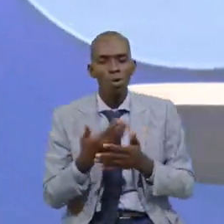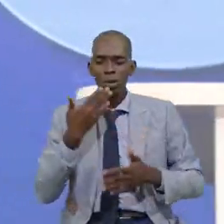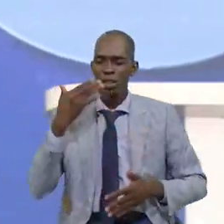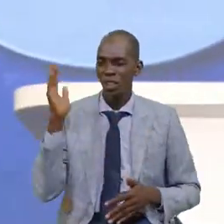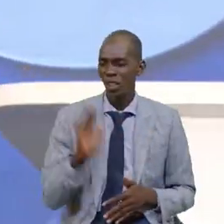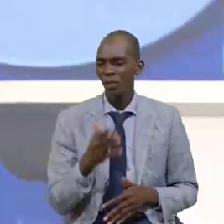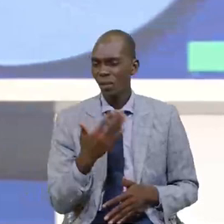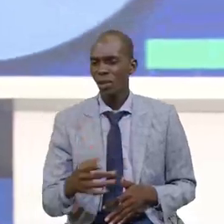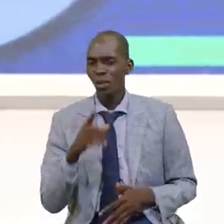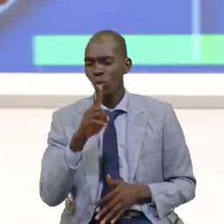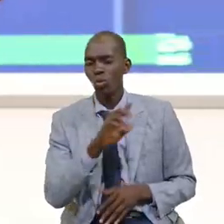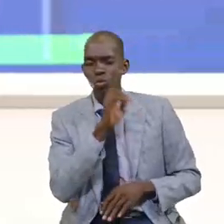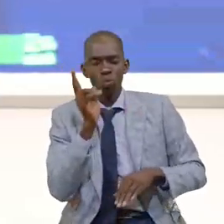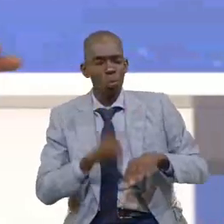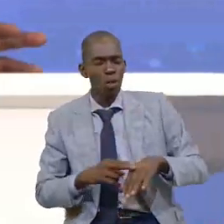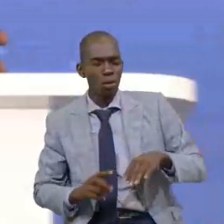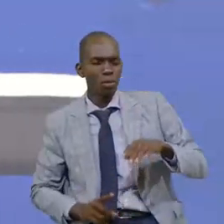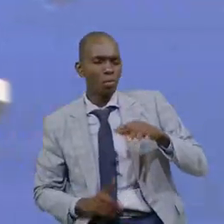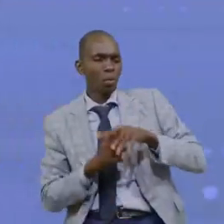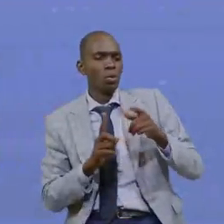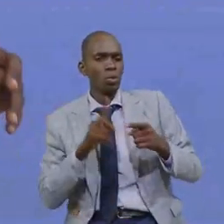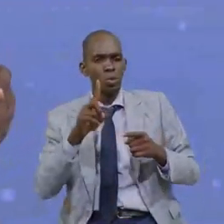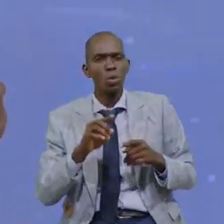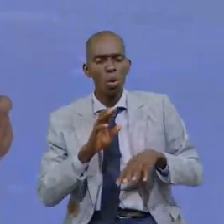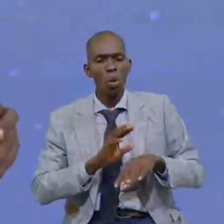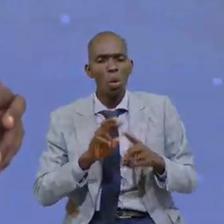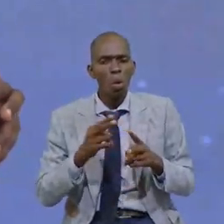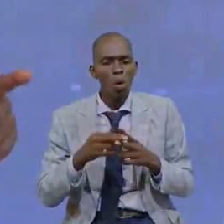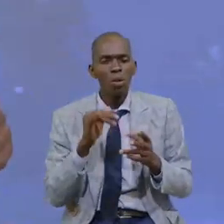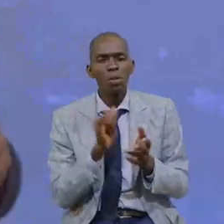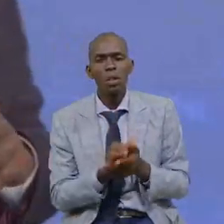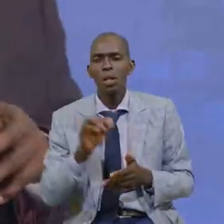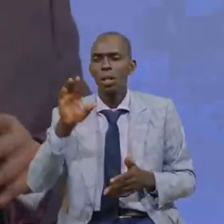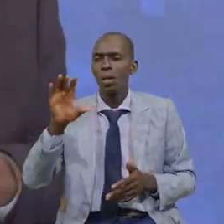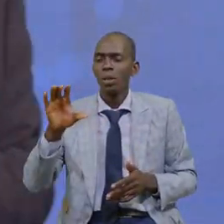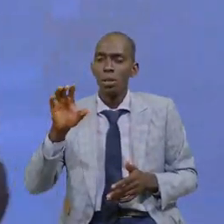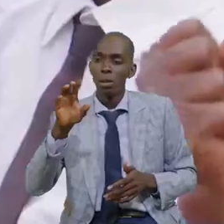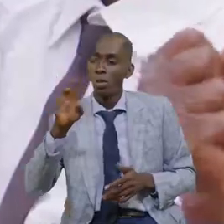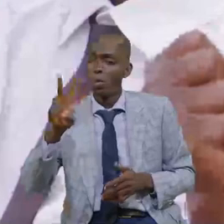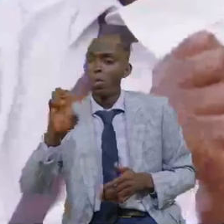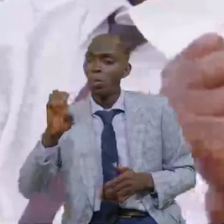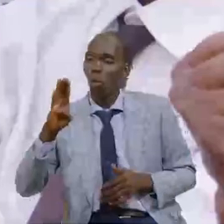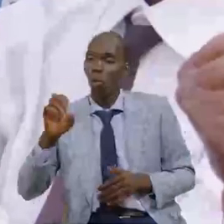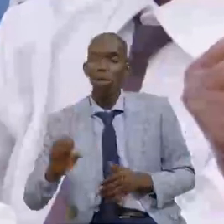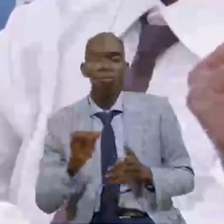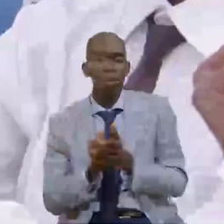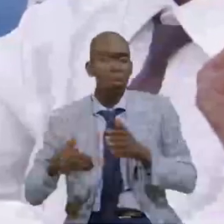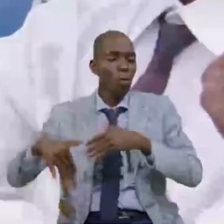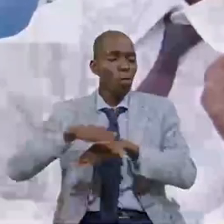Ces choses, apparitions maléfiques, les choses que vous voyez, vous ne les verrez